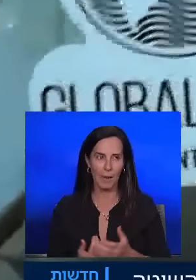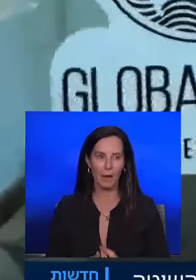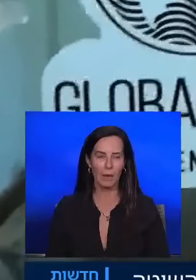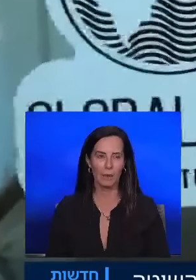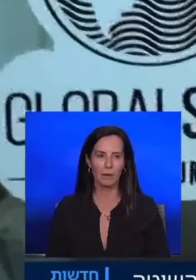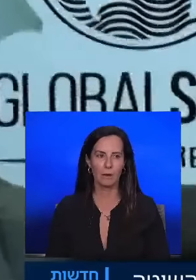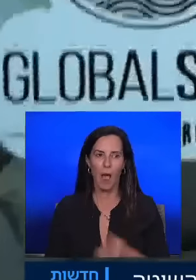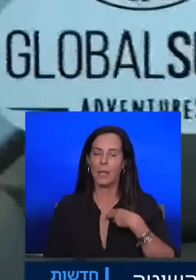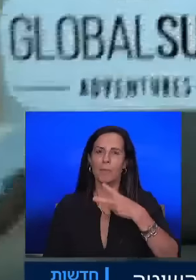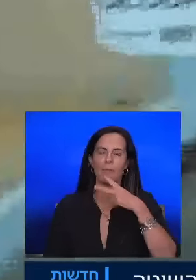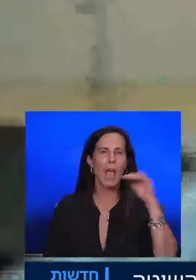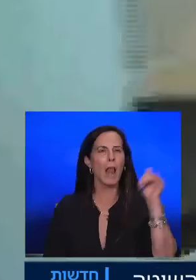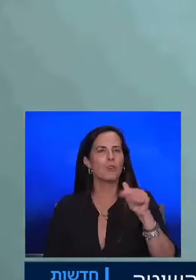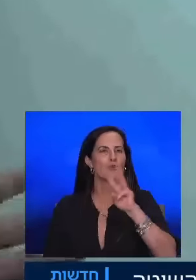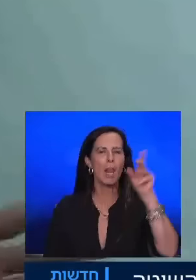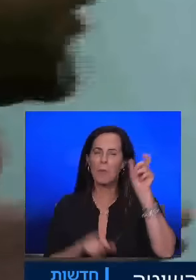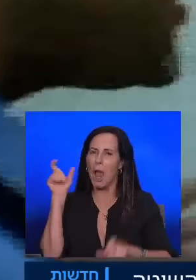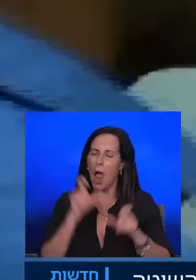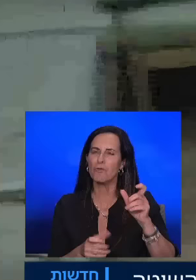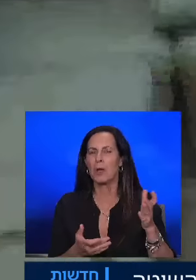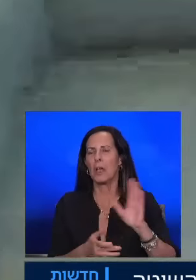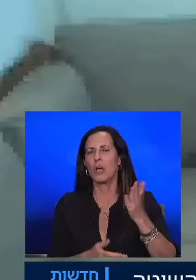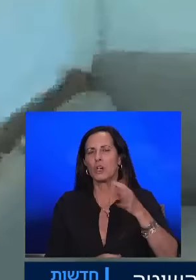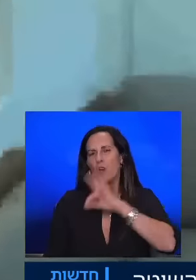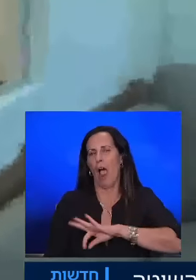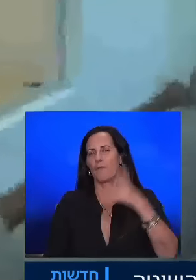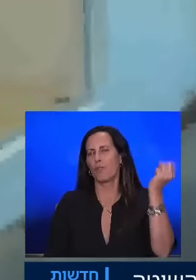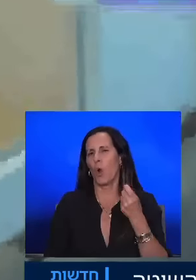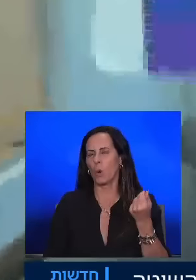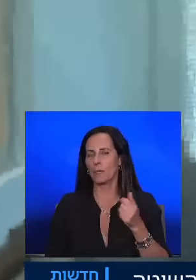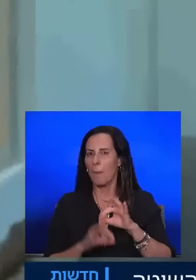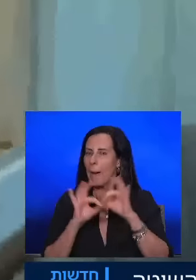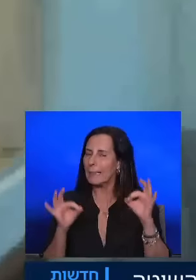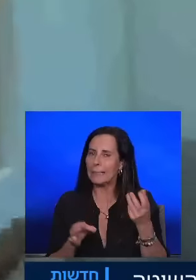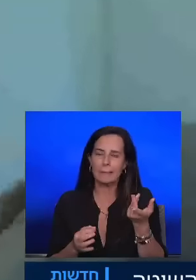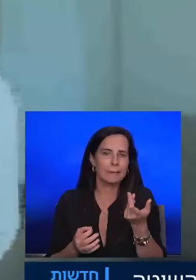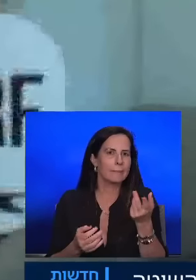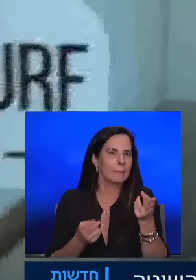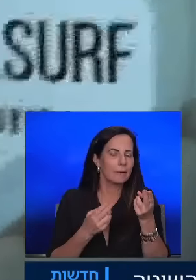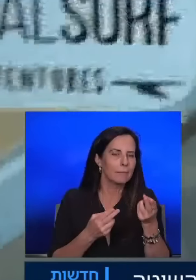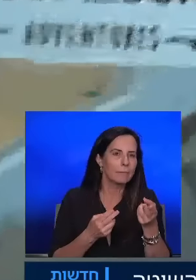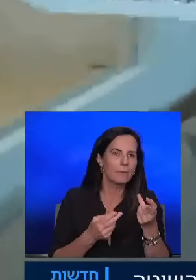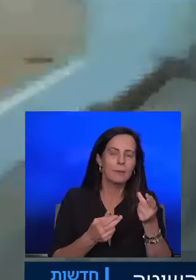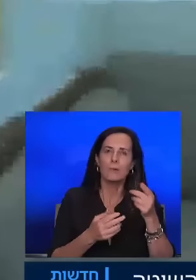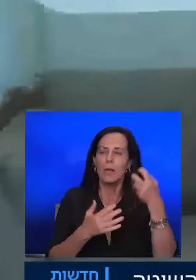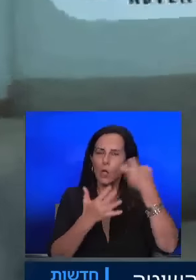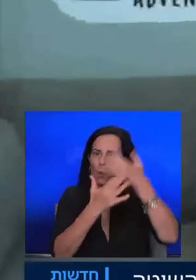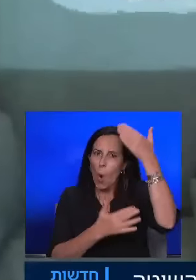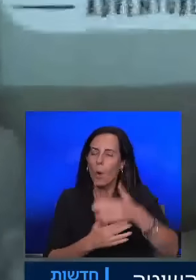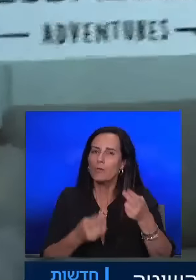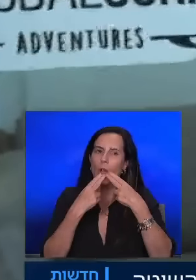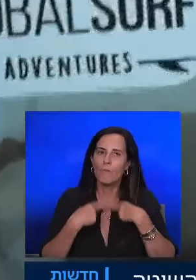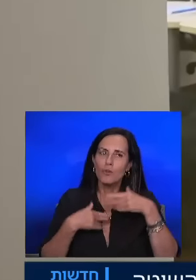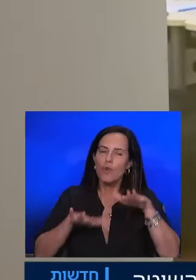אתם מבטיחים מאלפי שקלים לאנשים הכנסות פסיביות. בהתחלה עוד ניסינו לקבל הסברים מבעד לזכוכית האטומה, שם